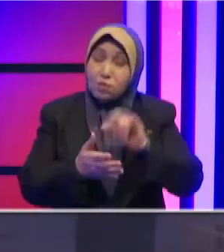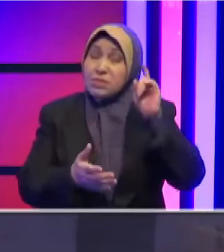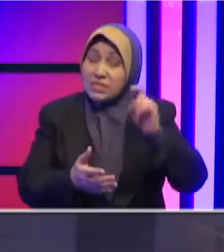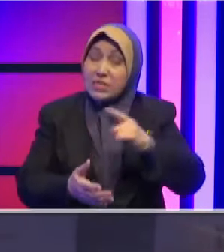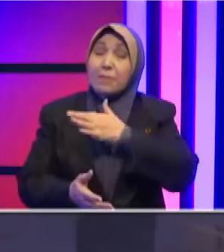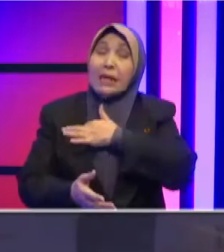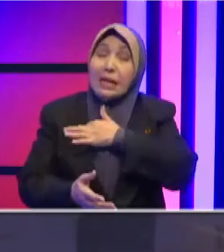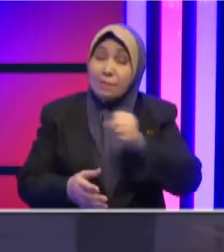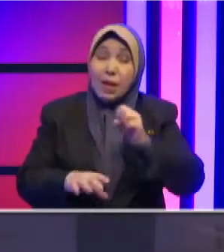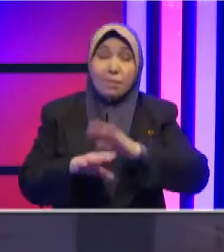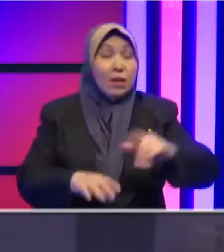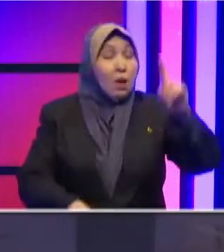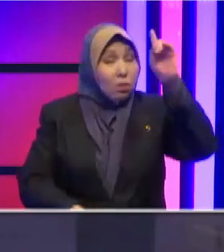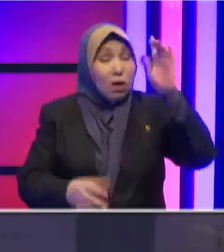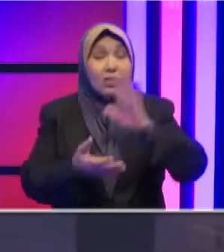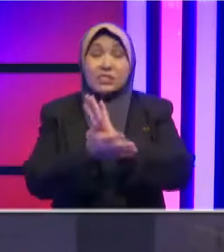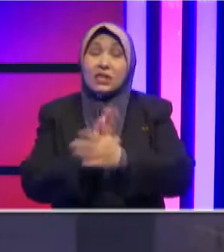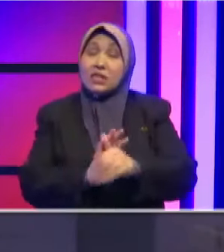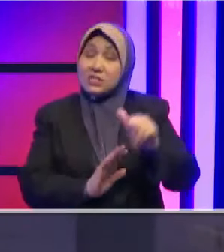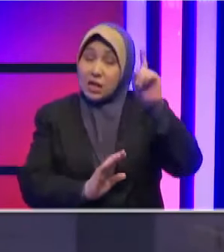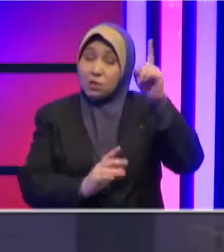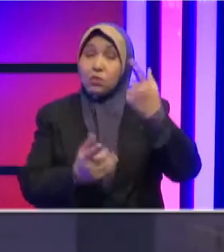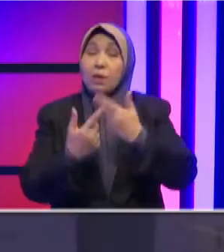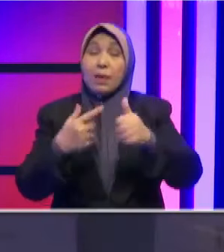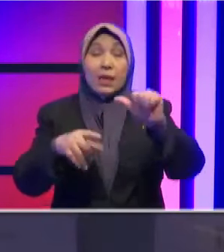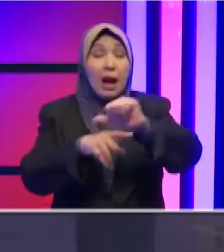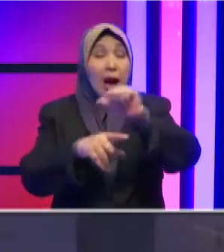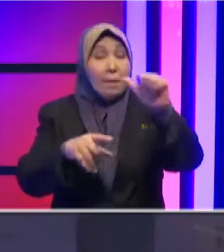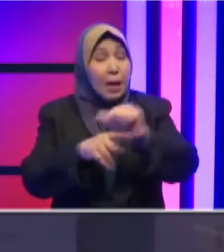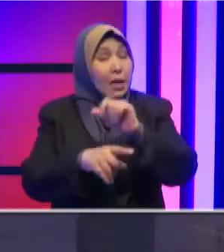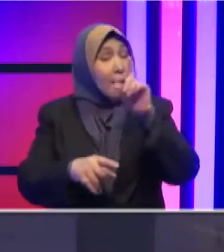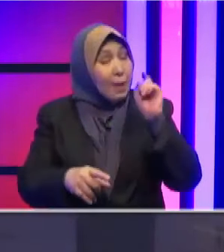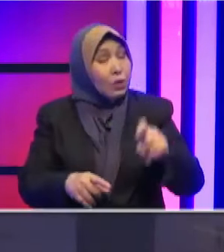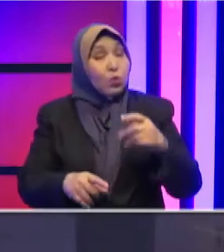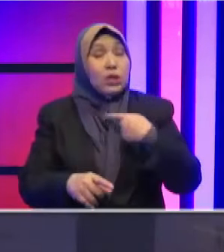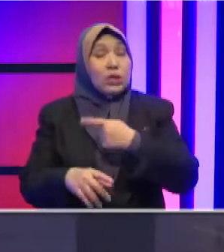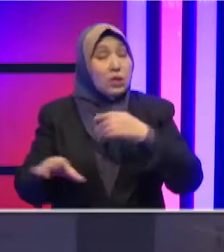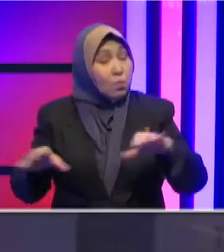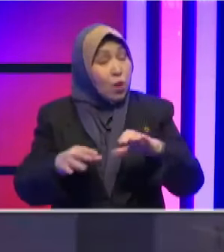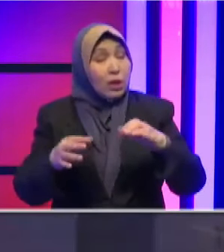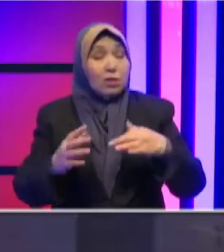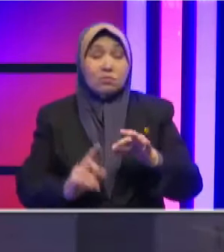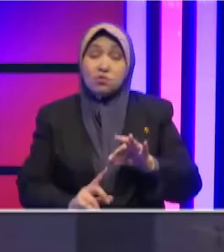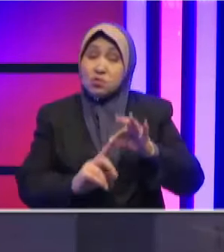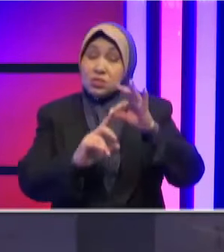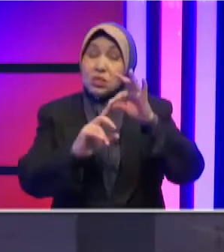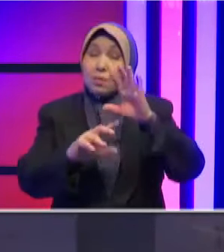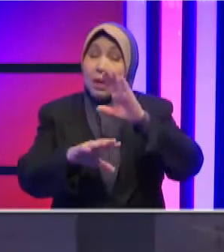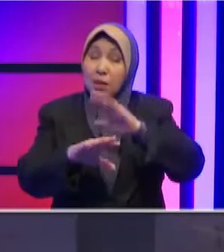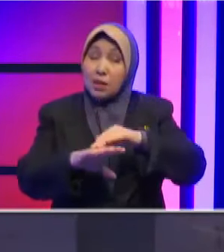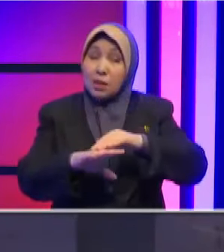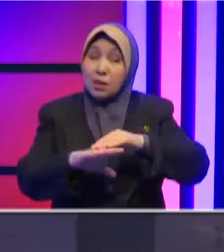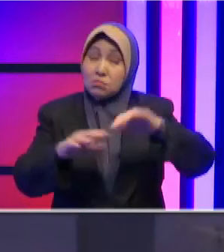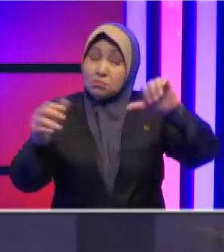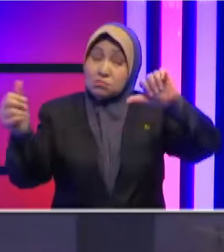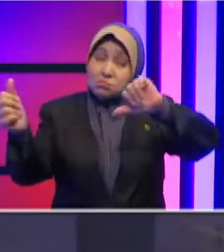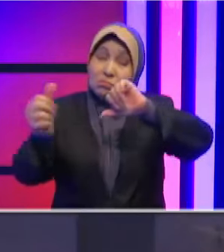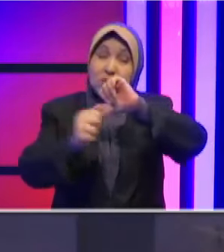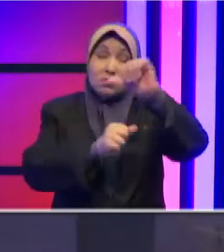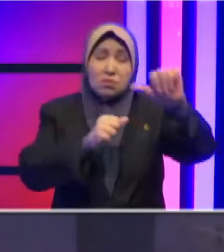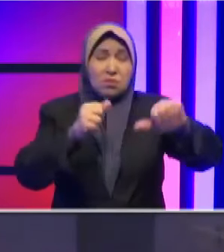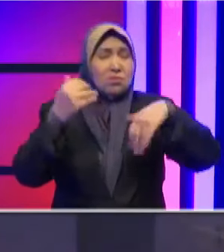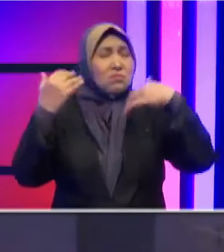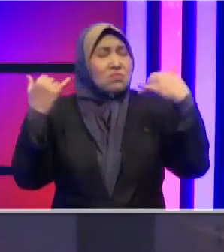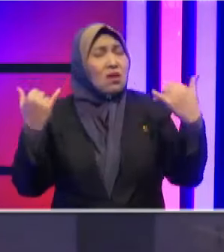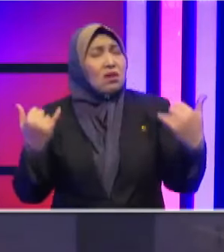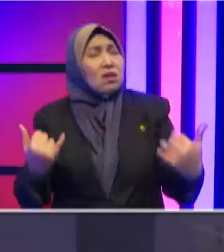jadi salah satu daripada amal amalan yang patut kita lakukan khususnya pada suasana yang melanda umat